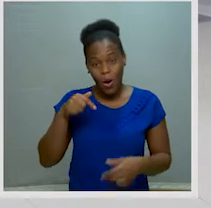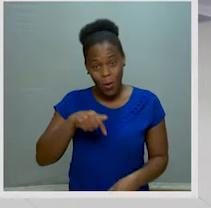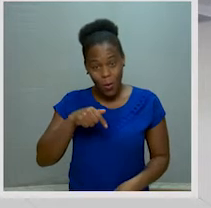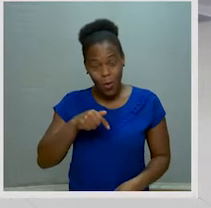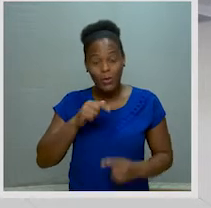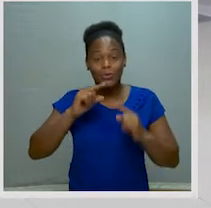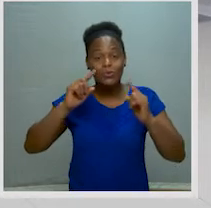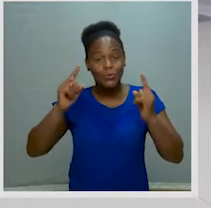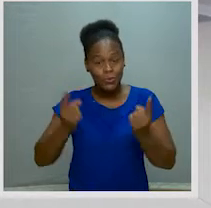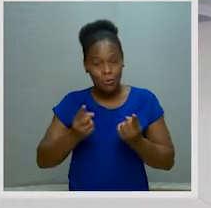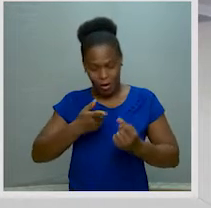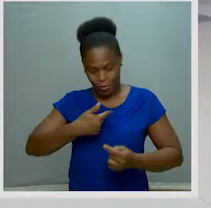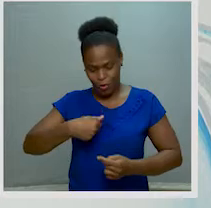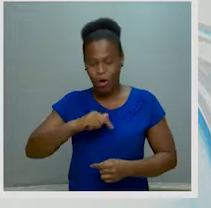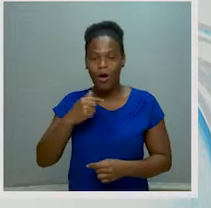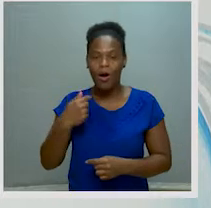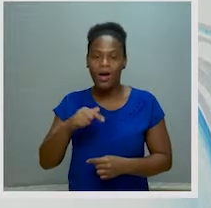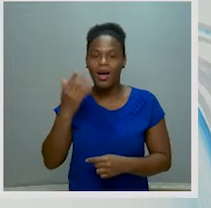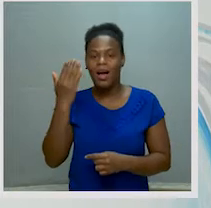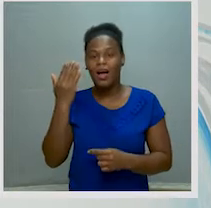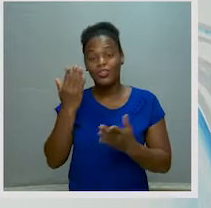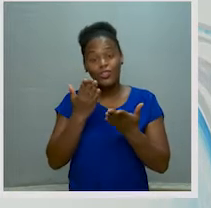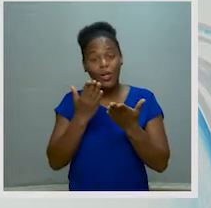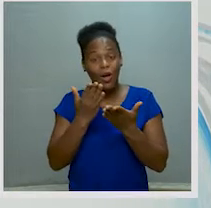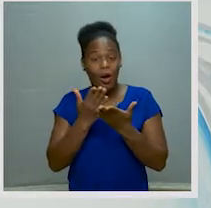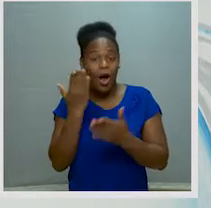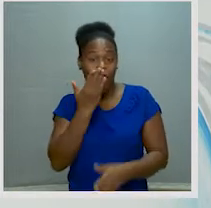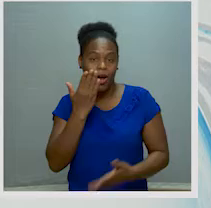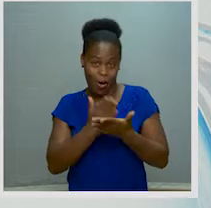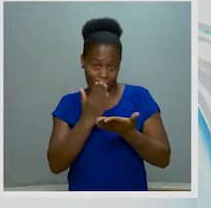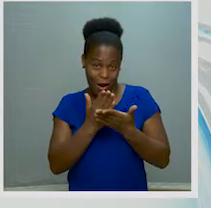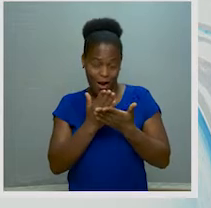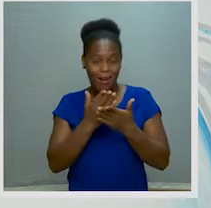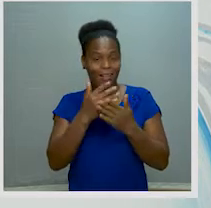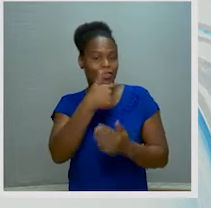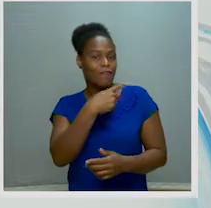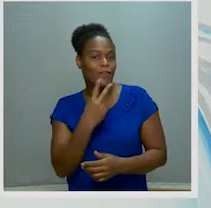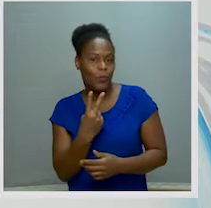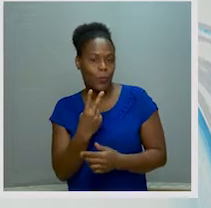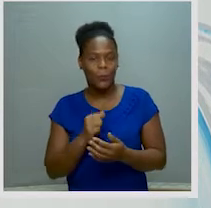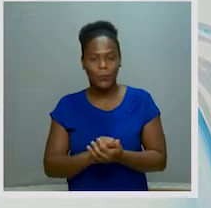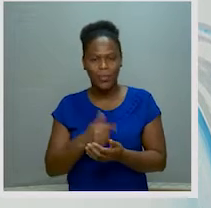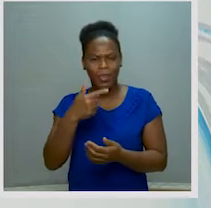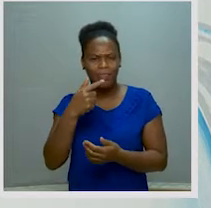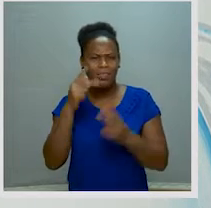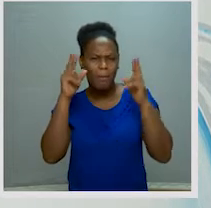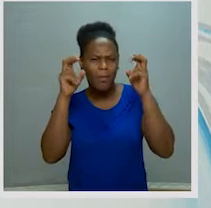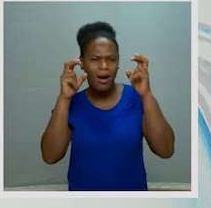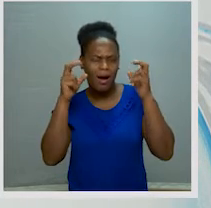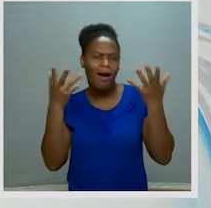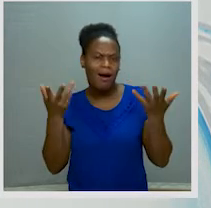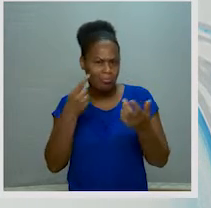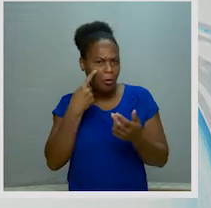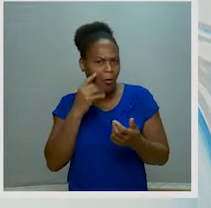Aujourd'hui, comme sommaire, nous avons l'école à la télévision. Le thème, ça vous paraît familier,